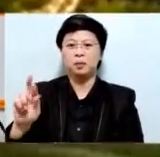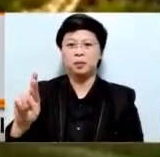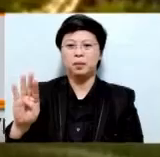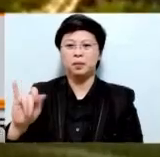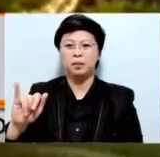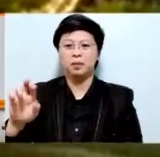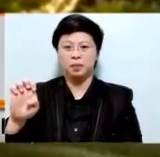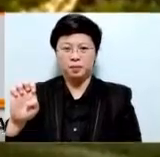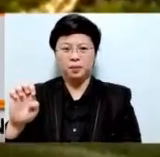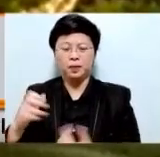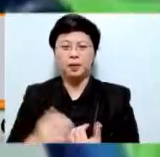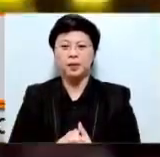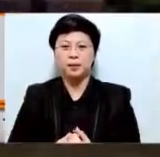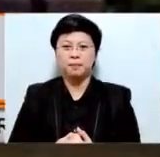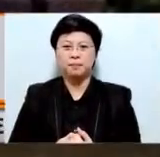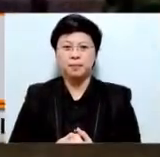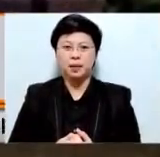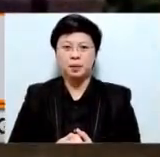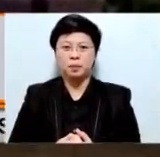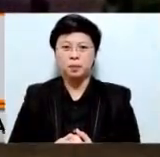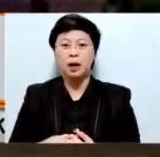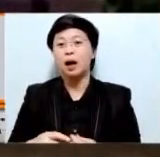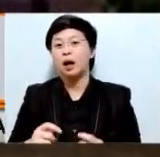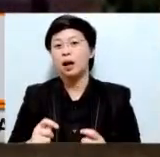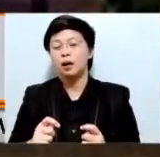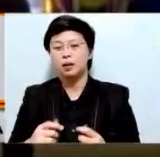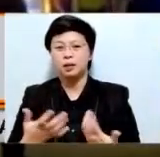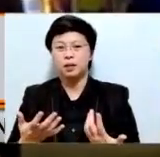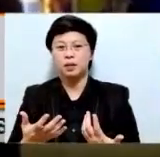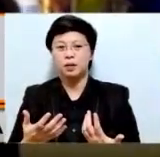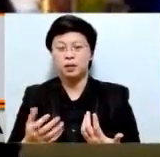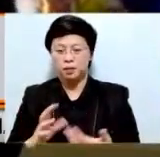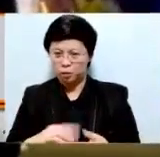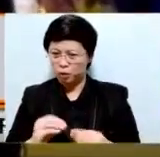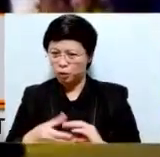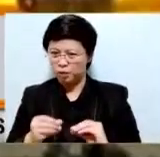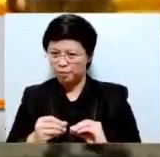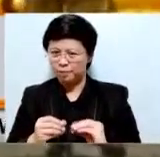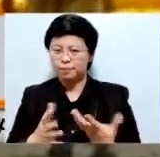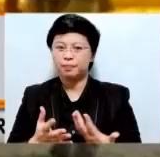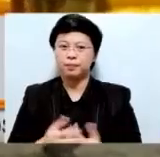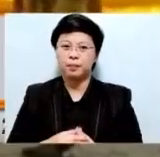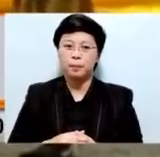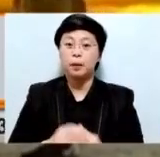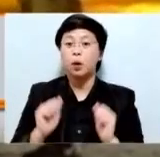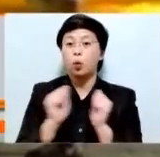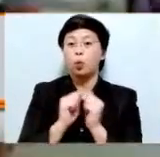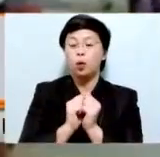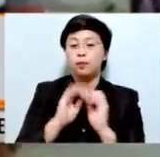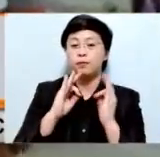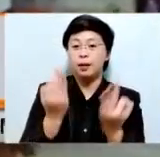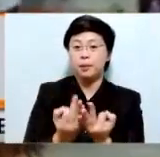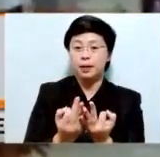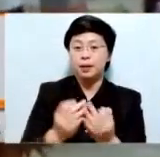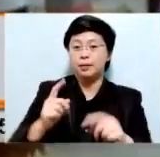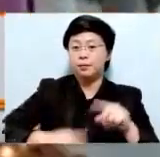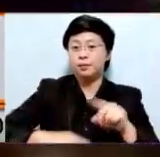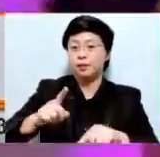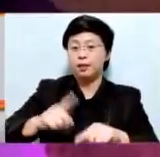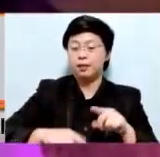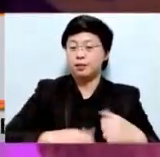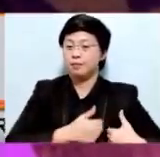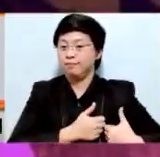sa Toy Story. Perfect time mag-bonding kasama ang pamilya, barkada, magsing-irog o kahit mga single.